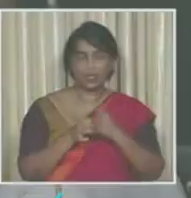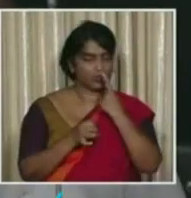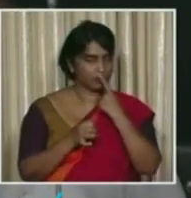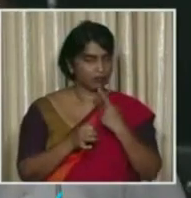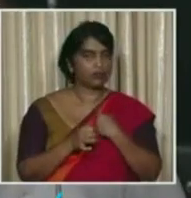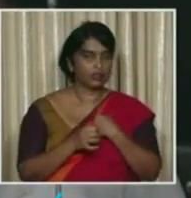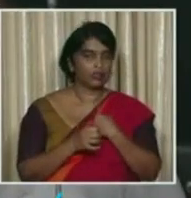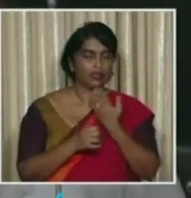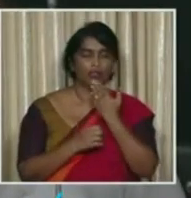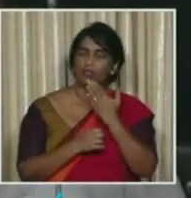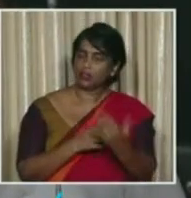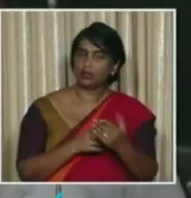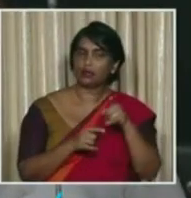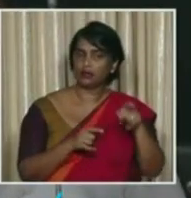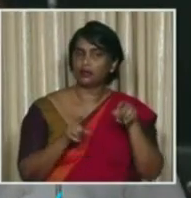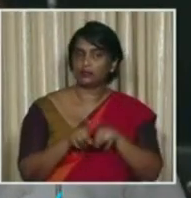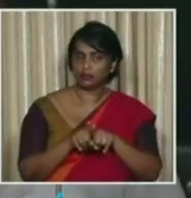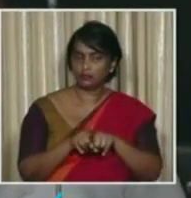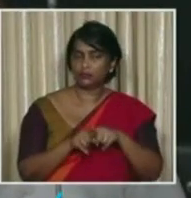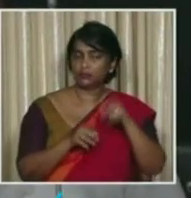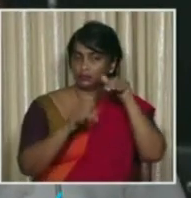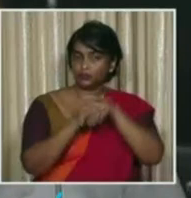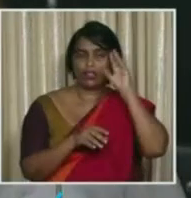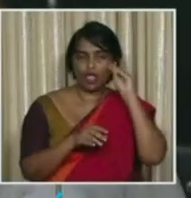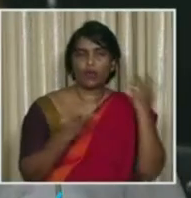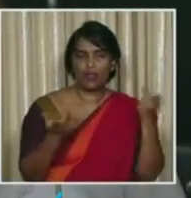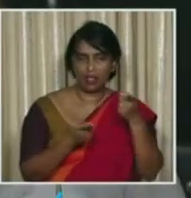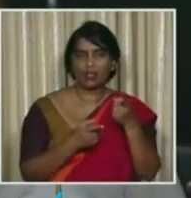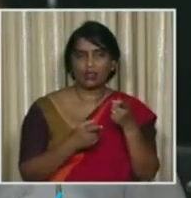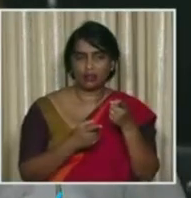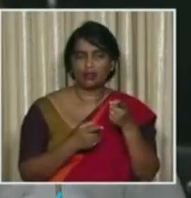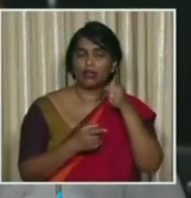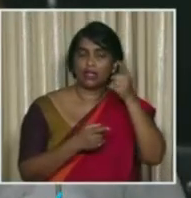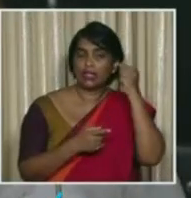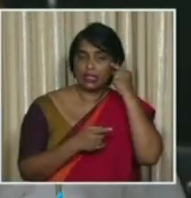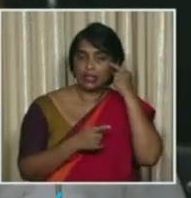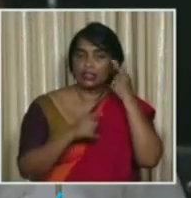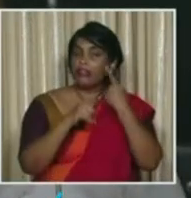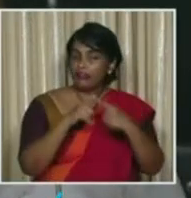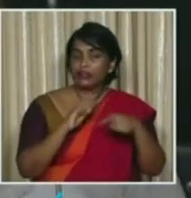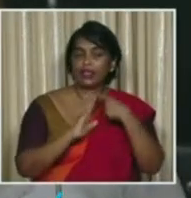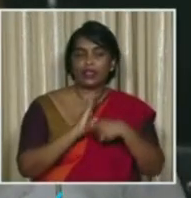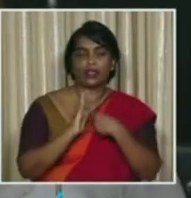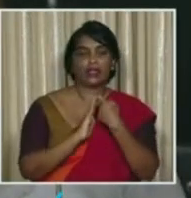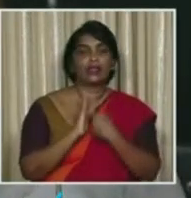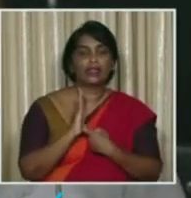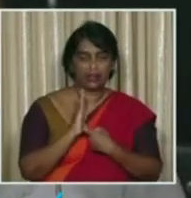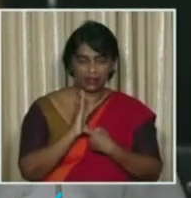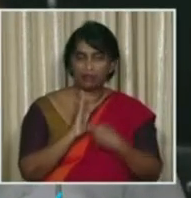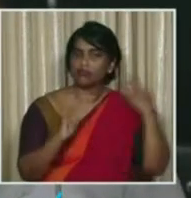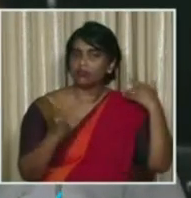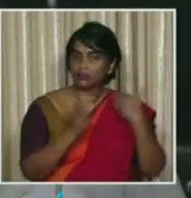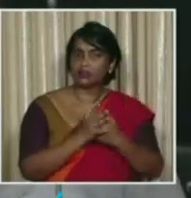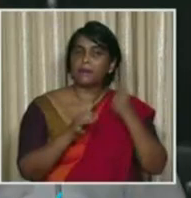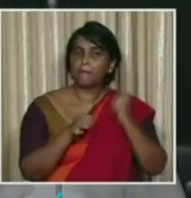මම ස්තුතිවන්ත වෙනවා. මොකද එතුමා තුළ තියෙන අනවබෝධය, එතුමා හිතන දේ පමණයි රටේ නීතිය කියලා හිතාගෙන ඉන්නලා